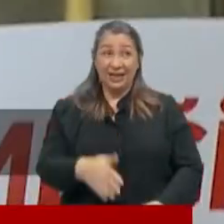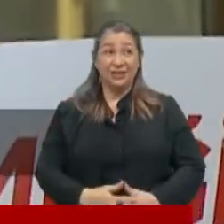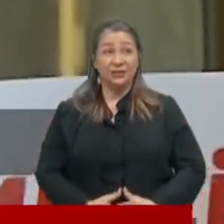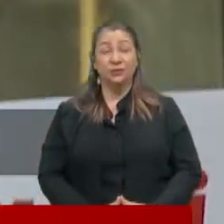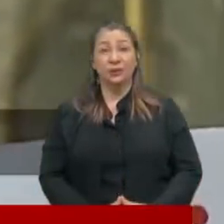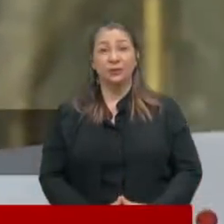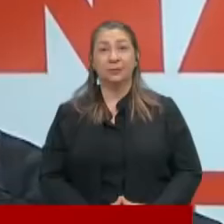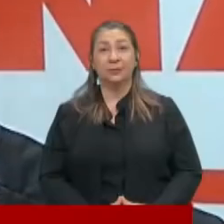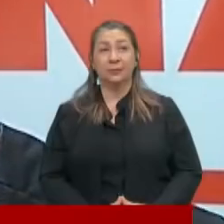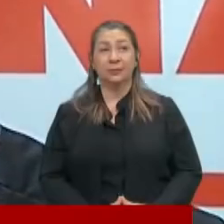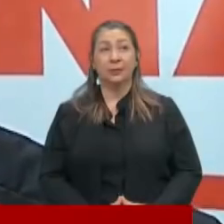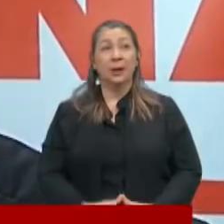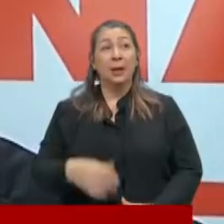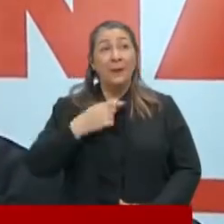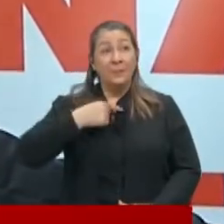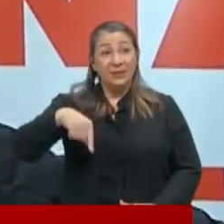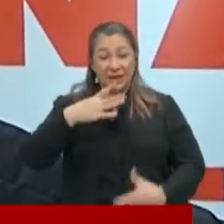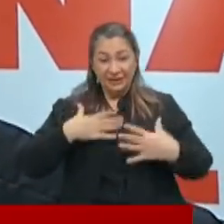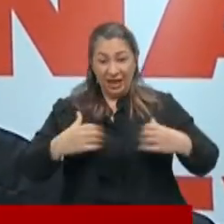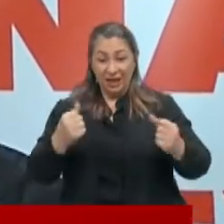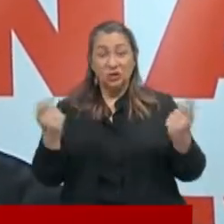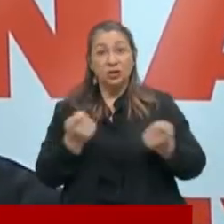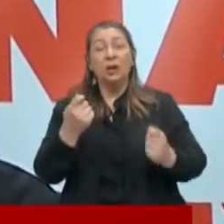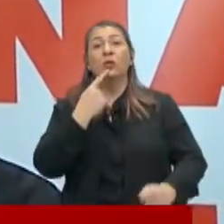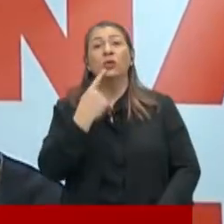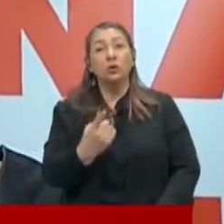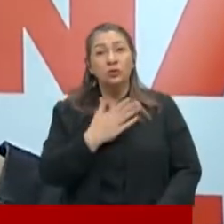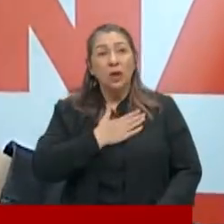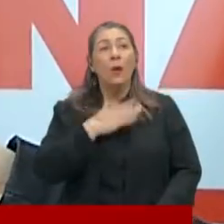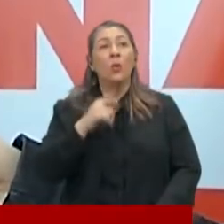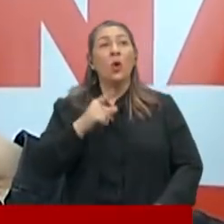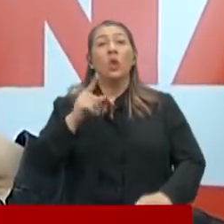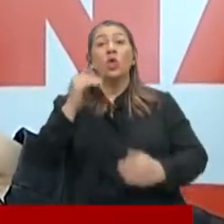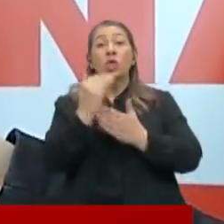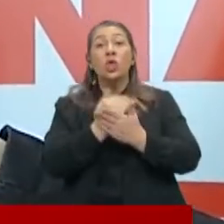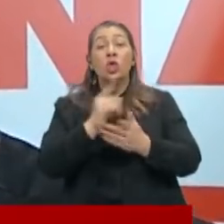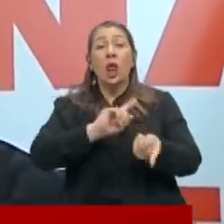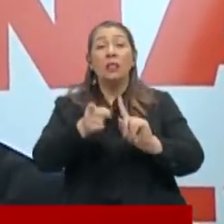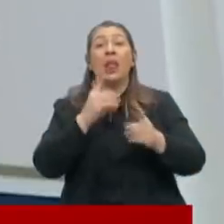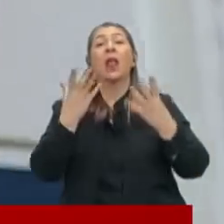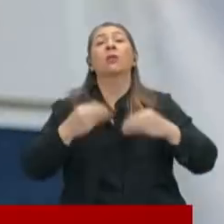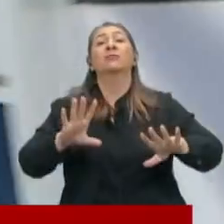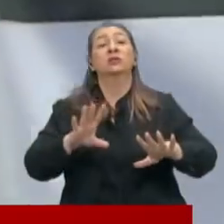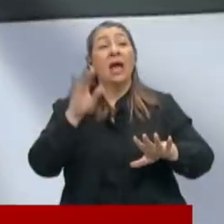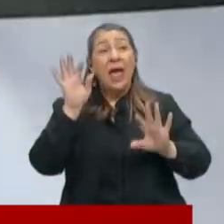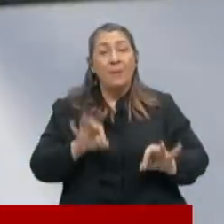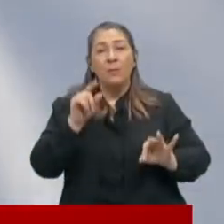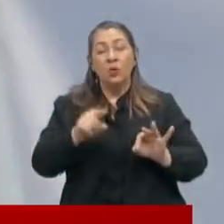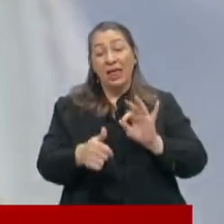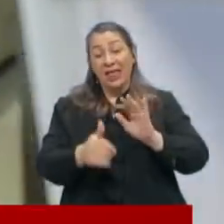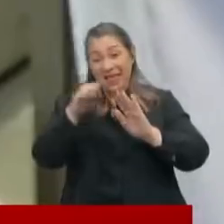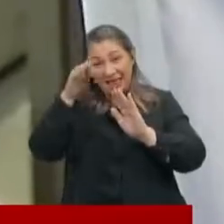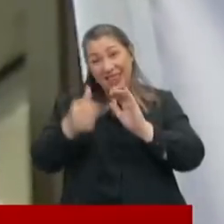sana gelecek. Bizler sağlık çalışanları diyoruz ki bu yönetmelik olmamış. Hemen bugün geri